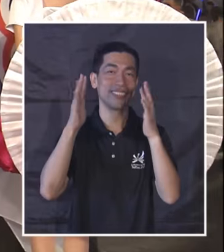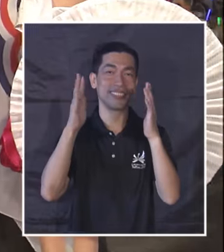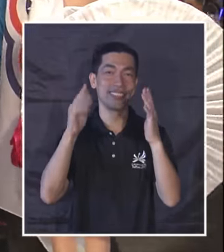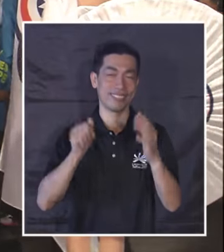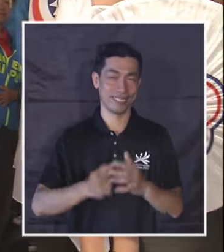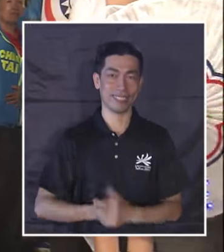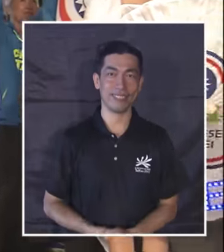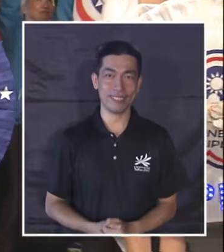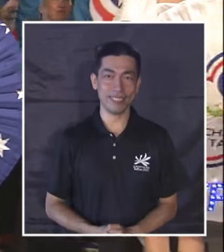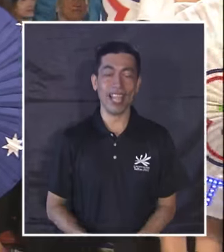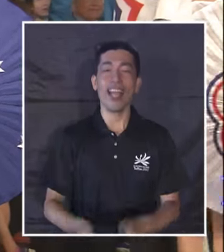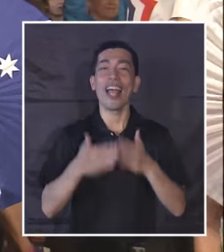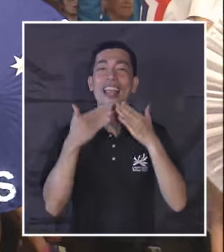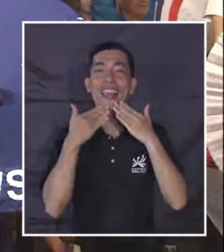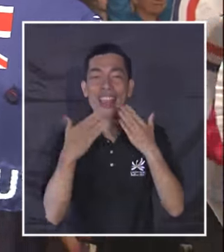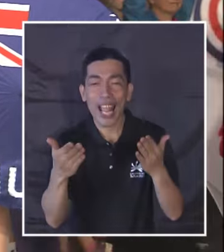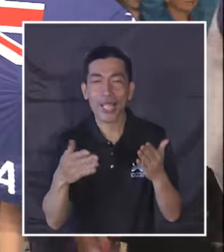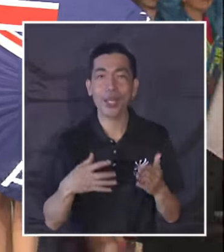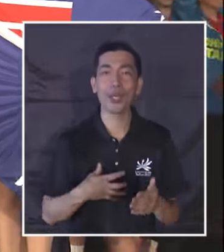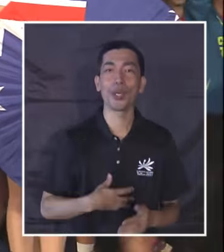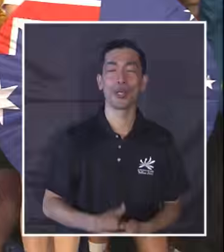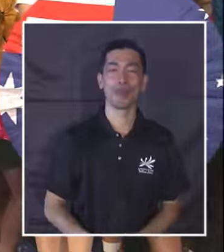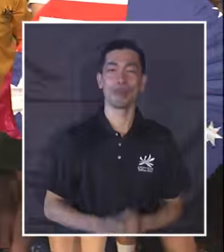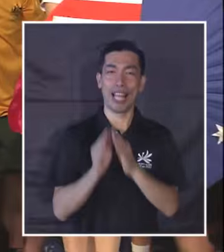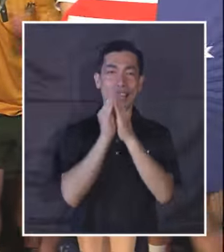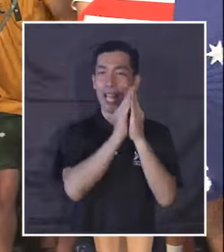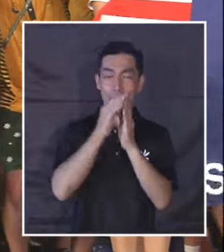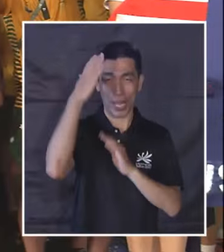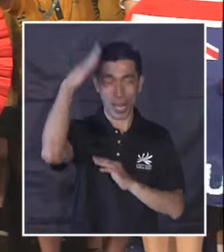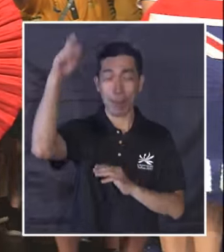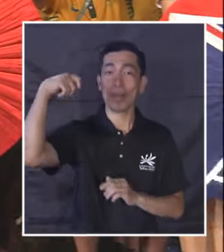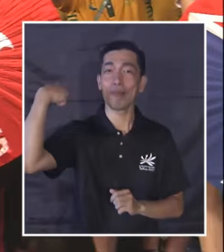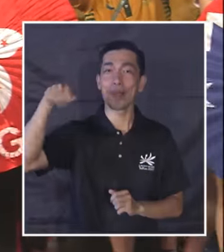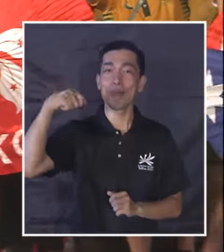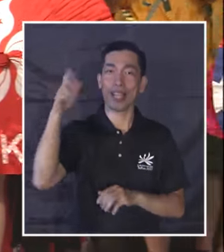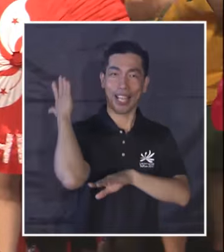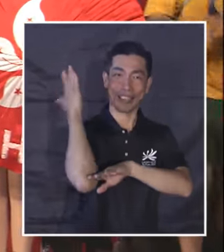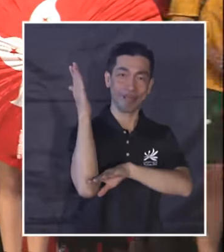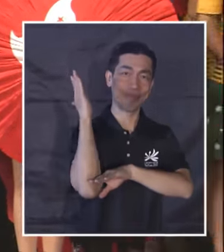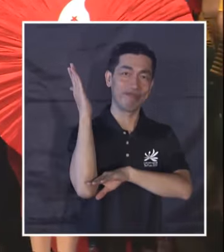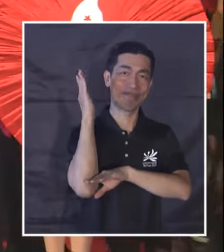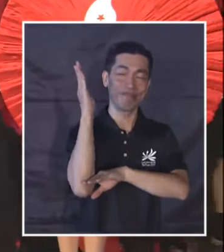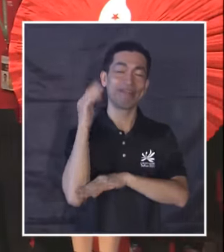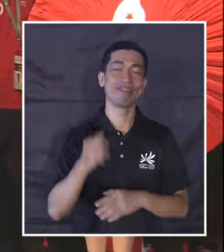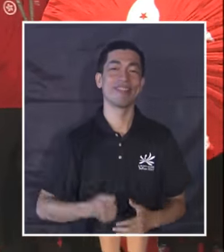谢谢郑市长的勉励以及祝福。 谢谢市长。